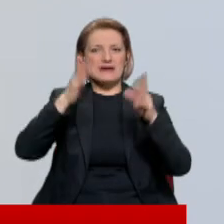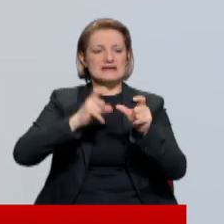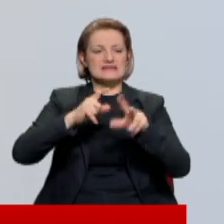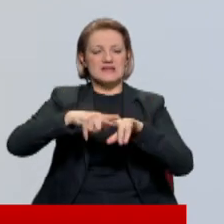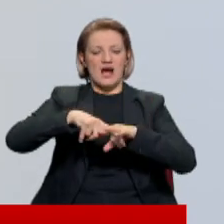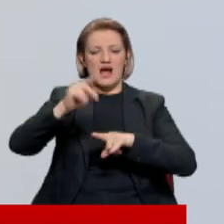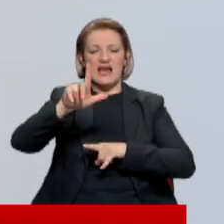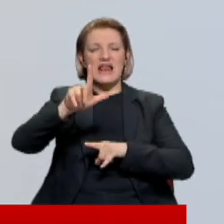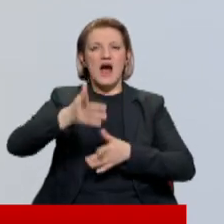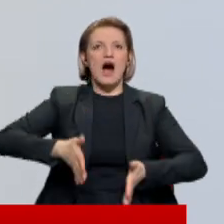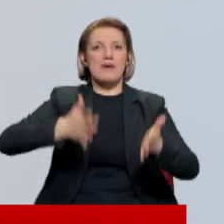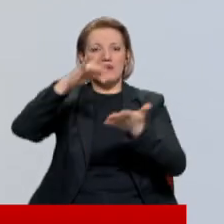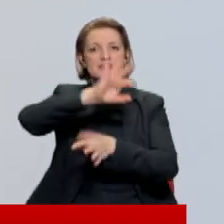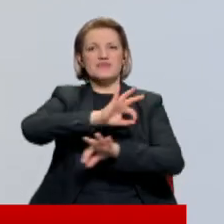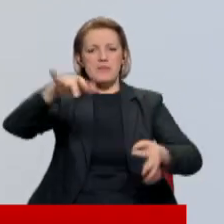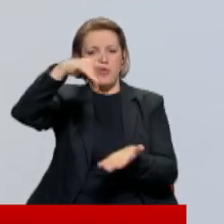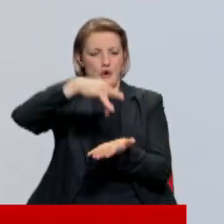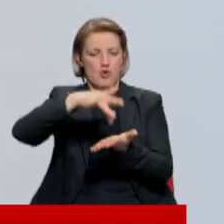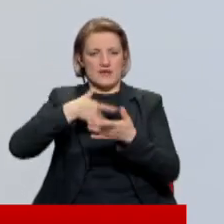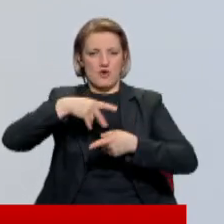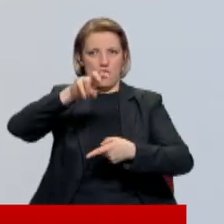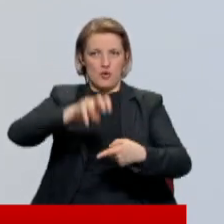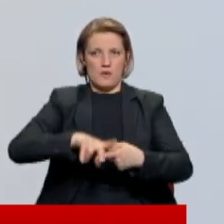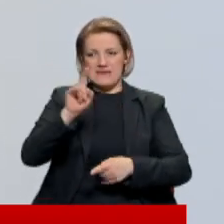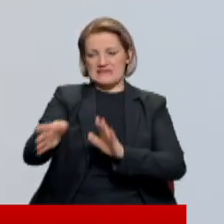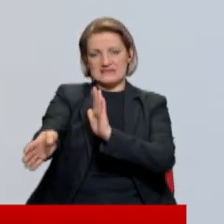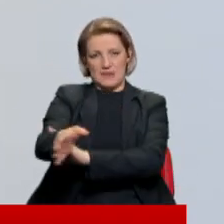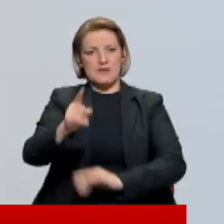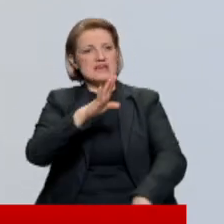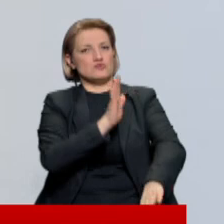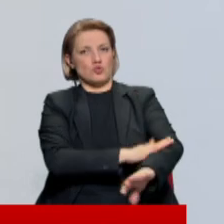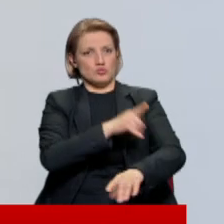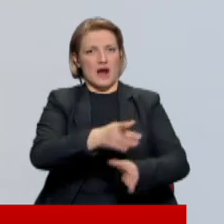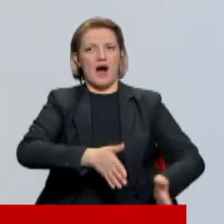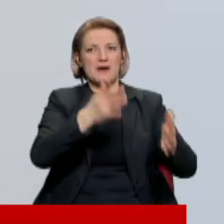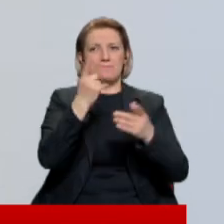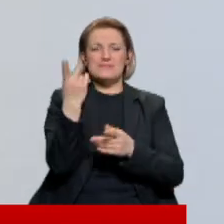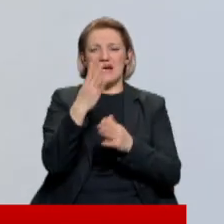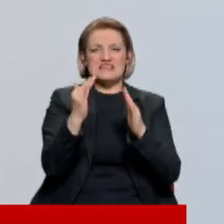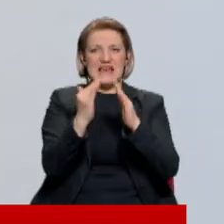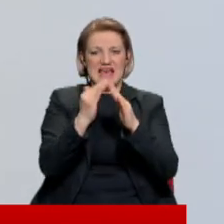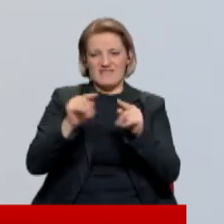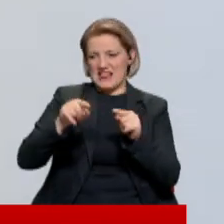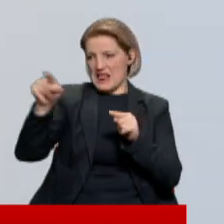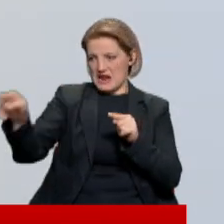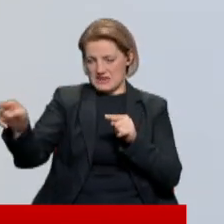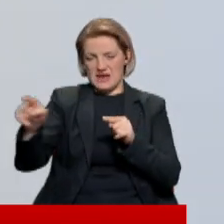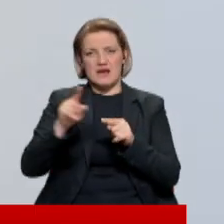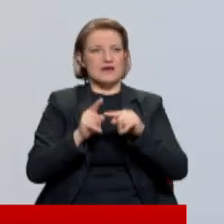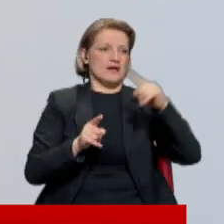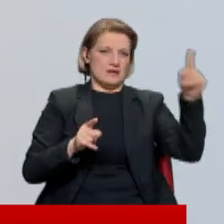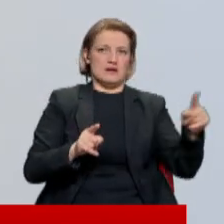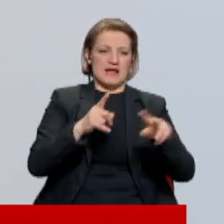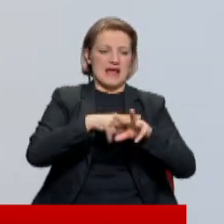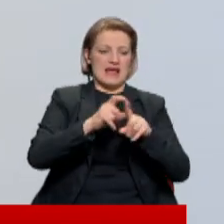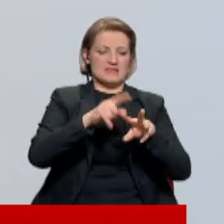ortasında ikamet ediyorum ben. Ker Bey, yani biri sağımda, biri solumda, yani birkaç ev ileride birisi, birkaç ev ileride birisi